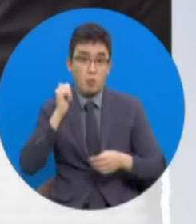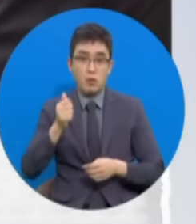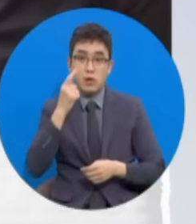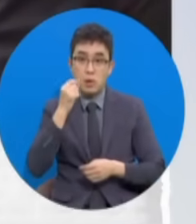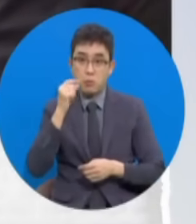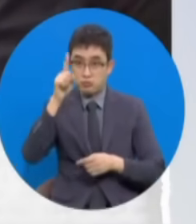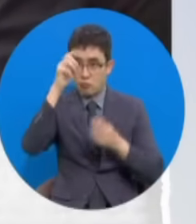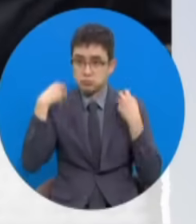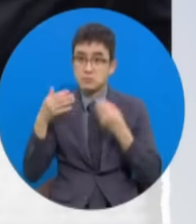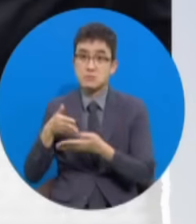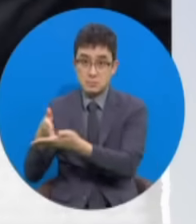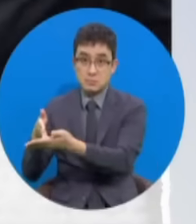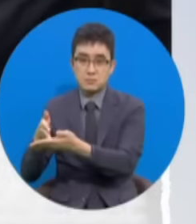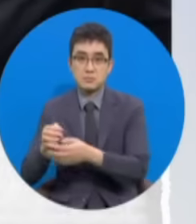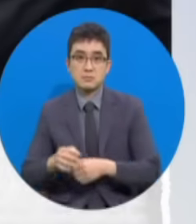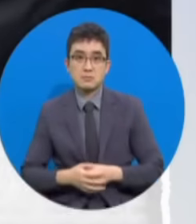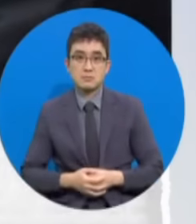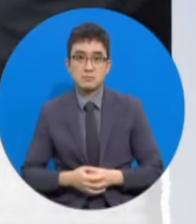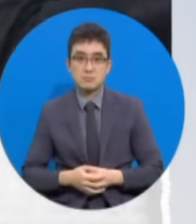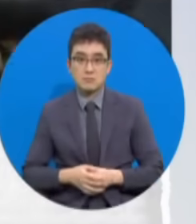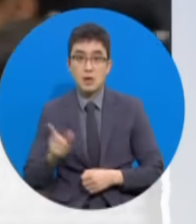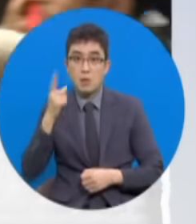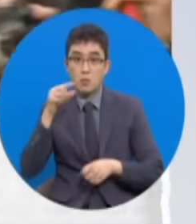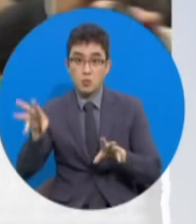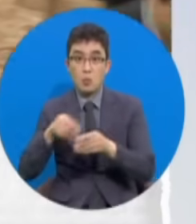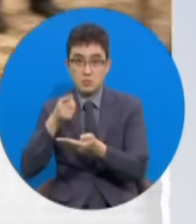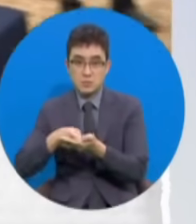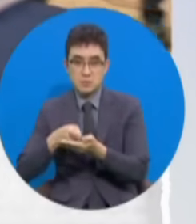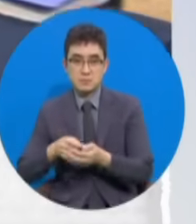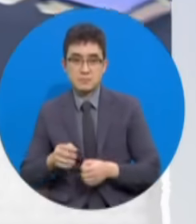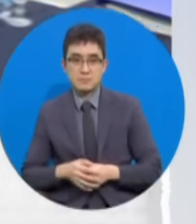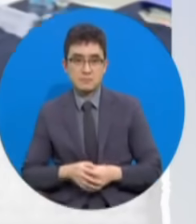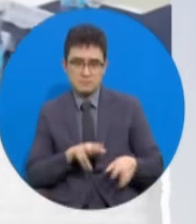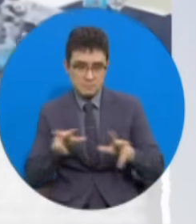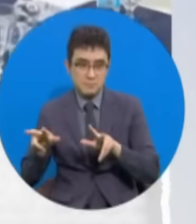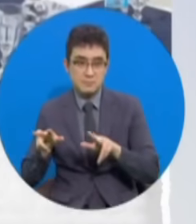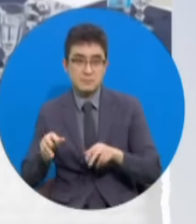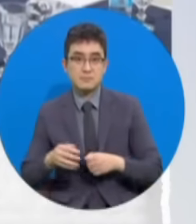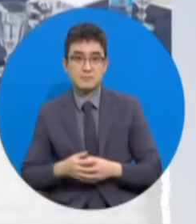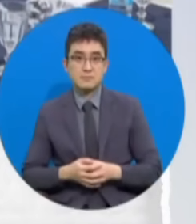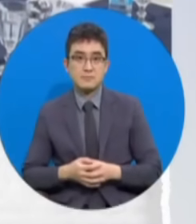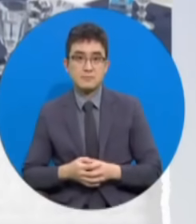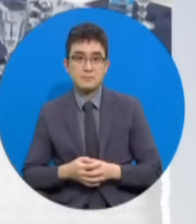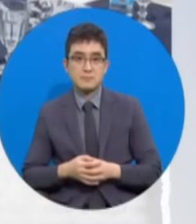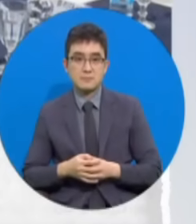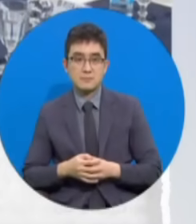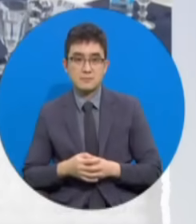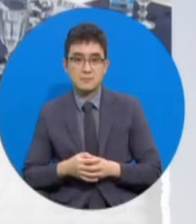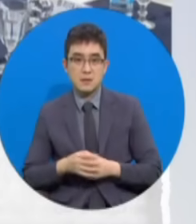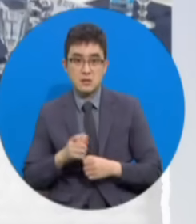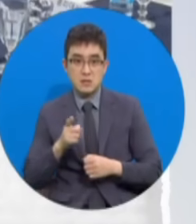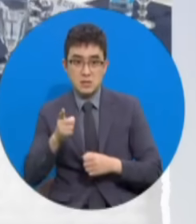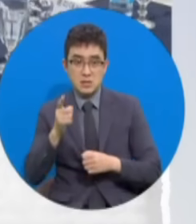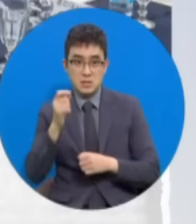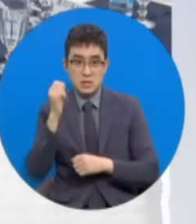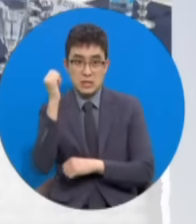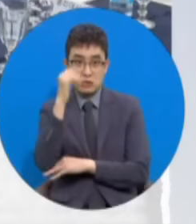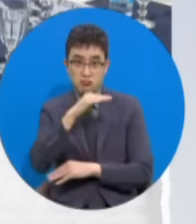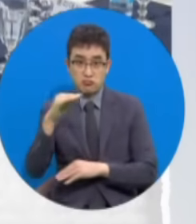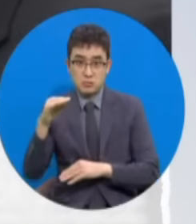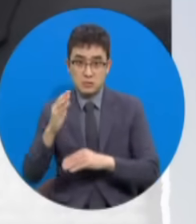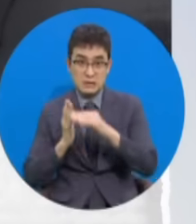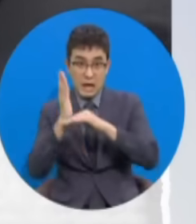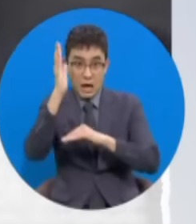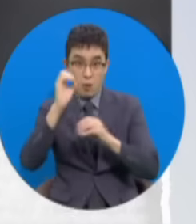일본 정부에 요청을 한 겁니다. 여기에 대해서 기시다 총리가 즉각적인 이 그 오염물질 이상의 기준치가 나가게